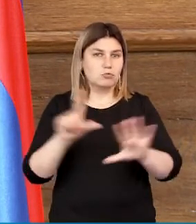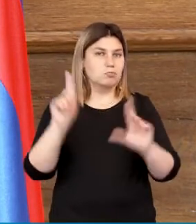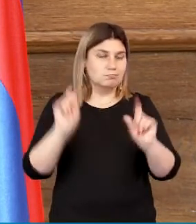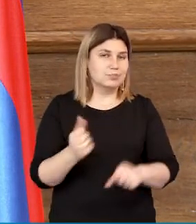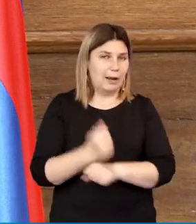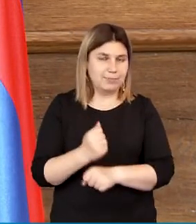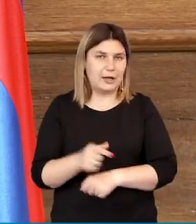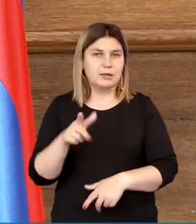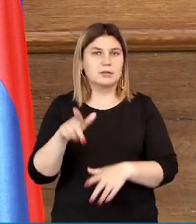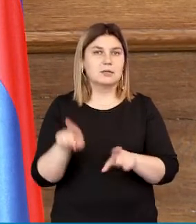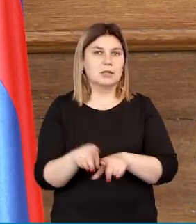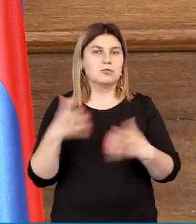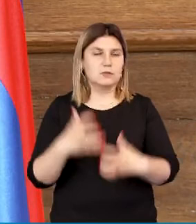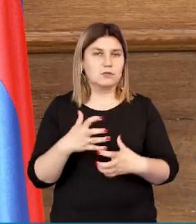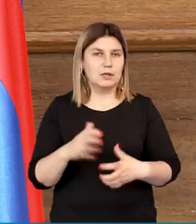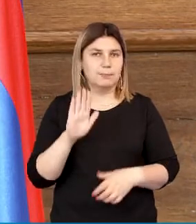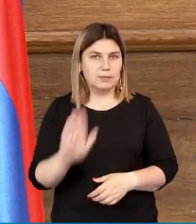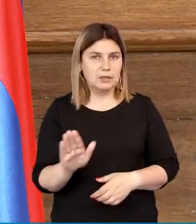mieć